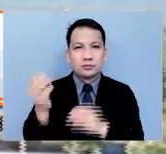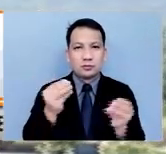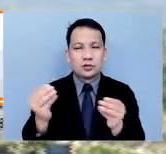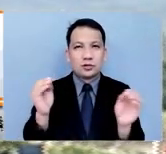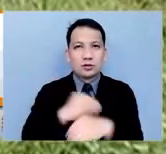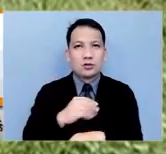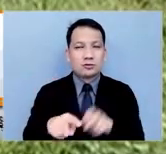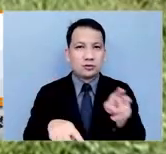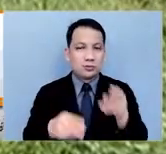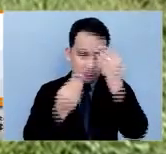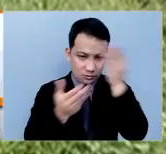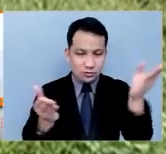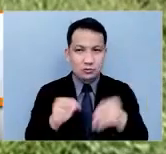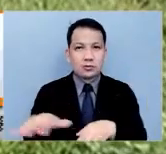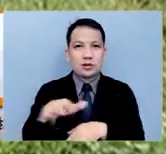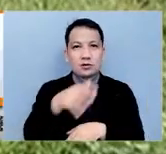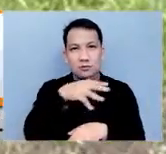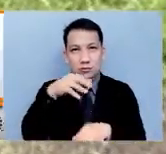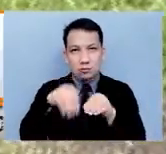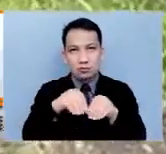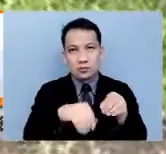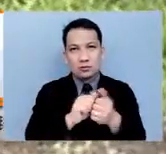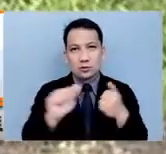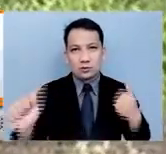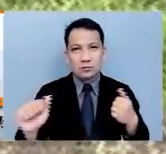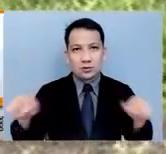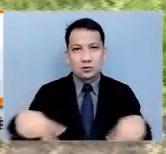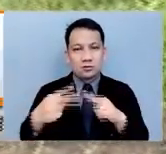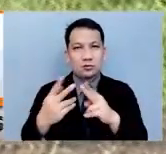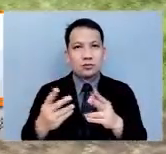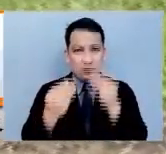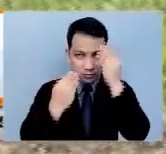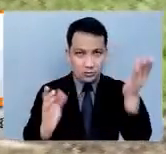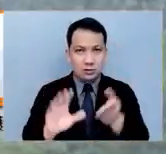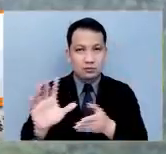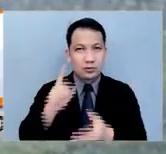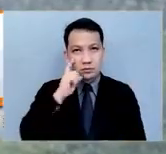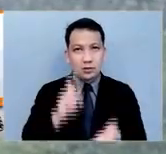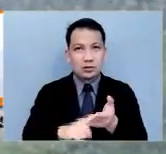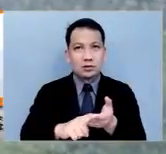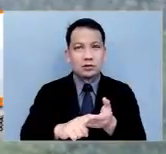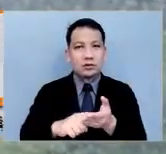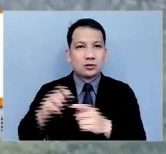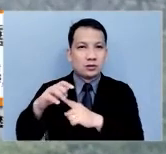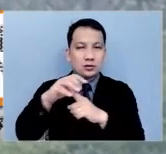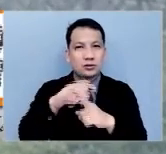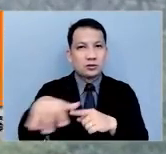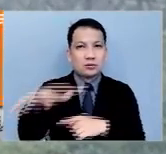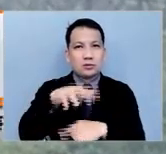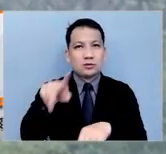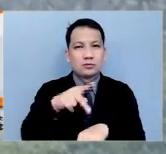Office nag-abiso rin sa mga magsasaka na lumayo muna sa bulkan. Nag-issue na rin ng notices to airmen ng Civil Aviation Authority of the